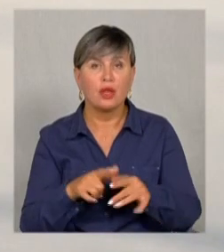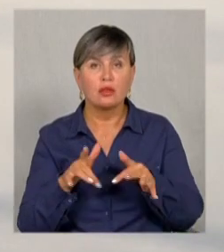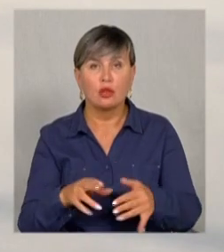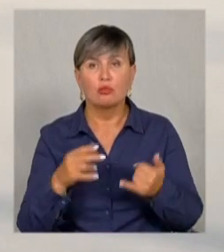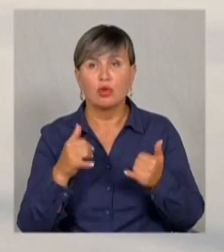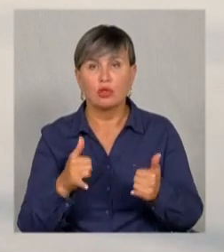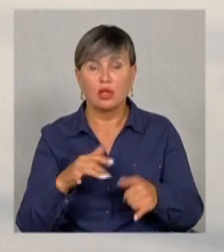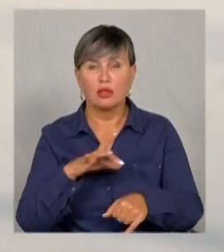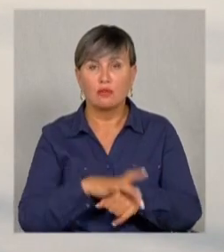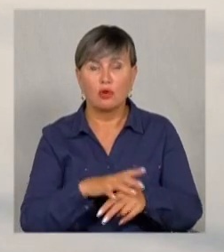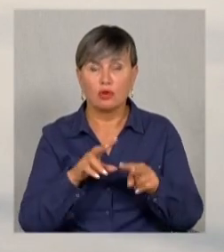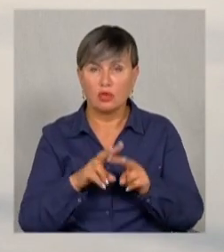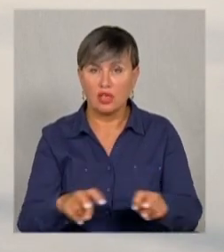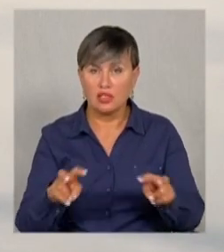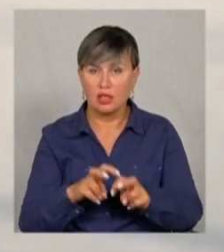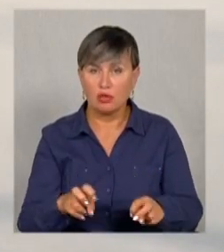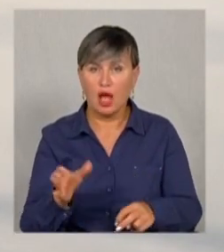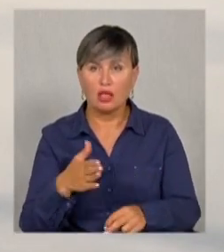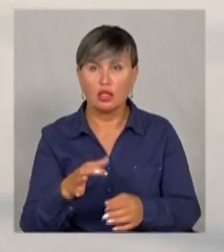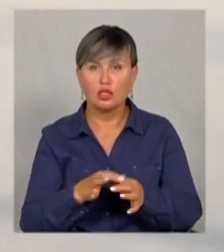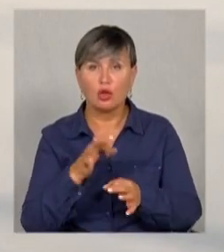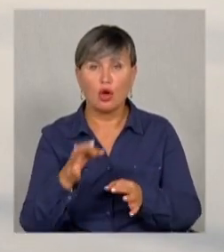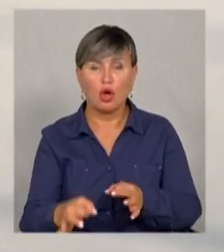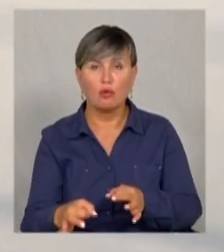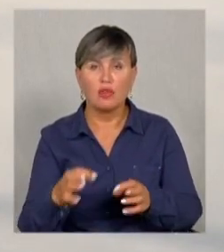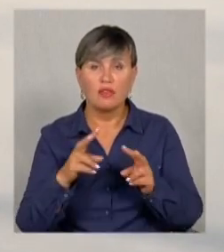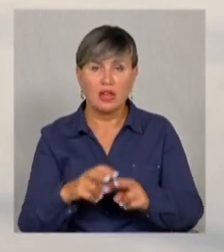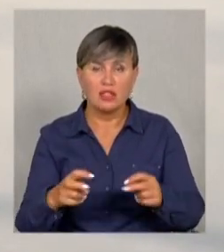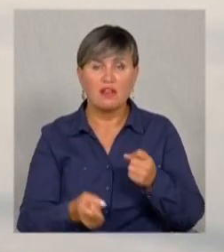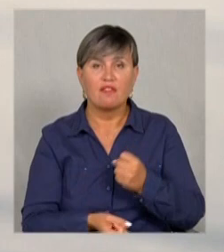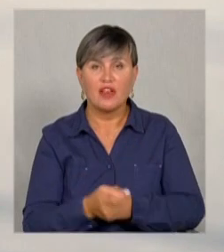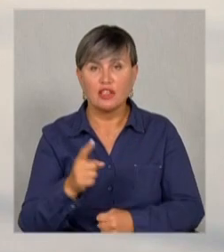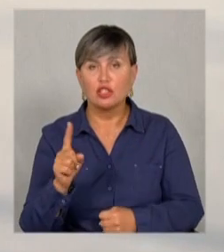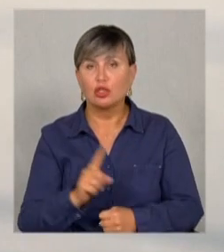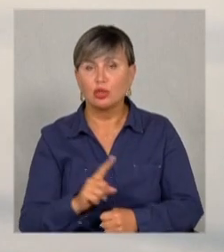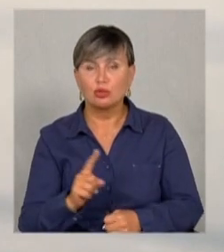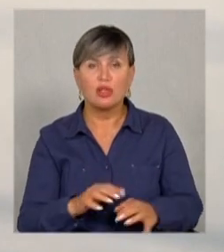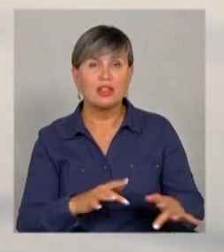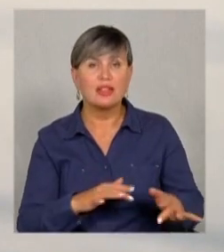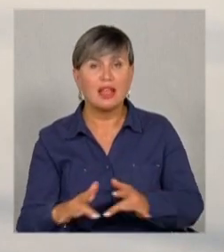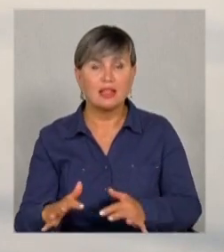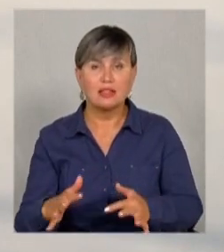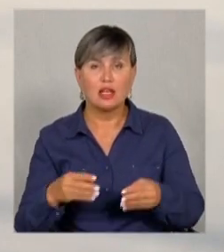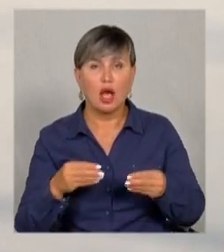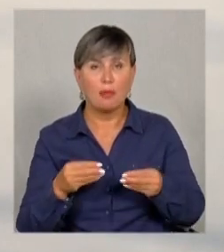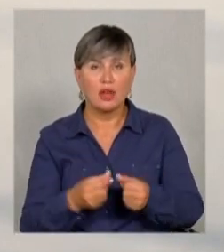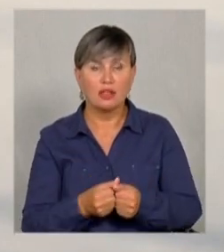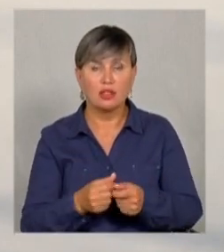факту расследуется департаментом АФМ по Атырауской области. В ходе расследования выяснилось, что деятельность кооператива